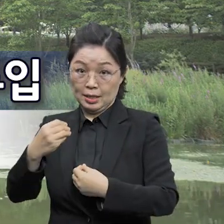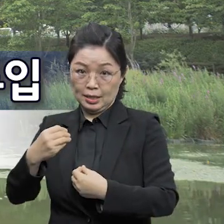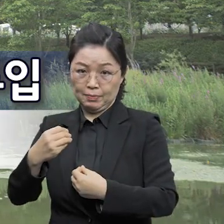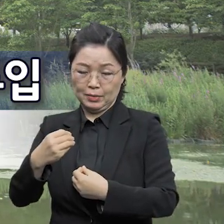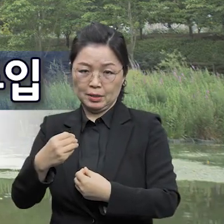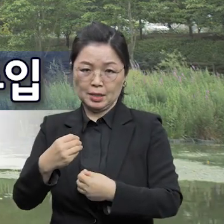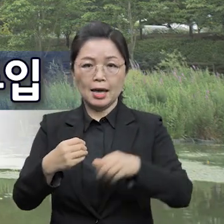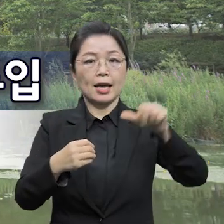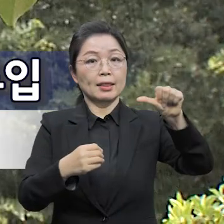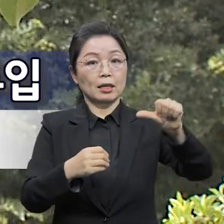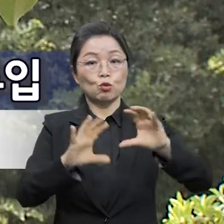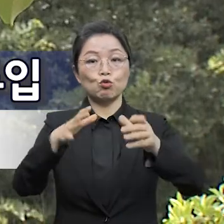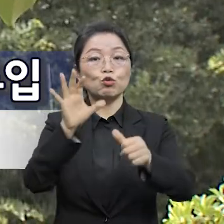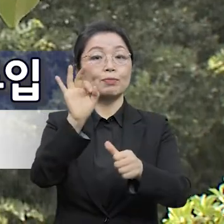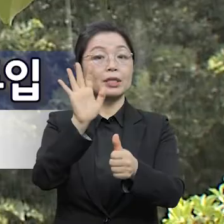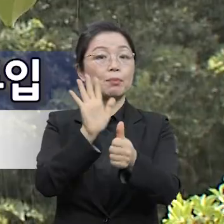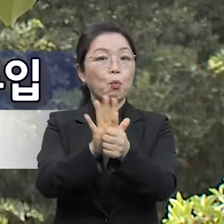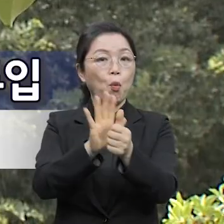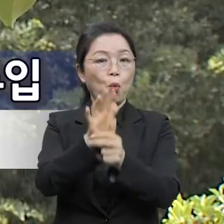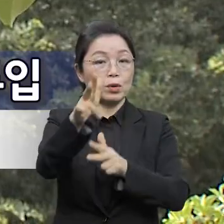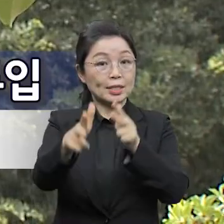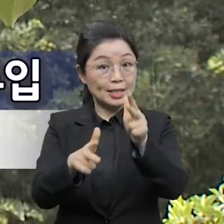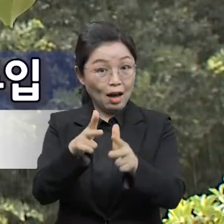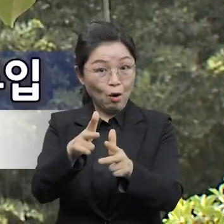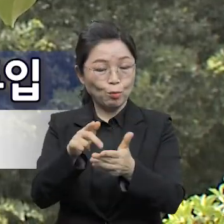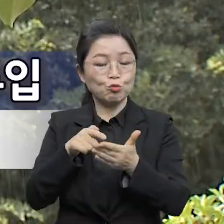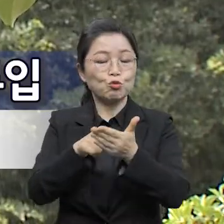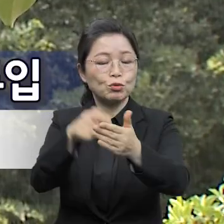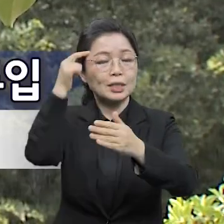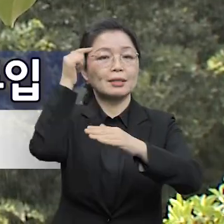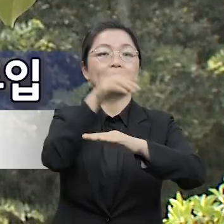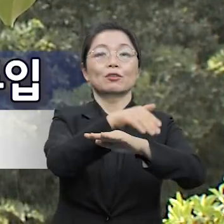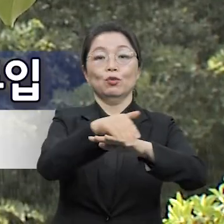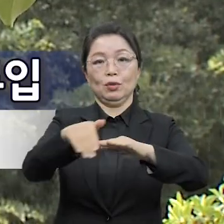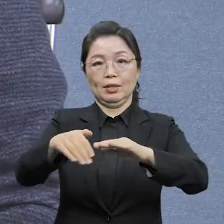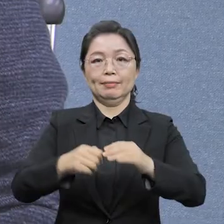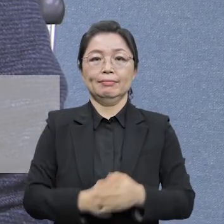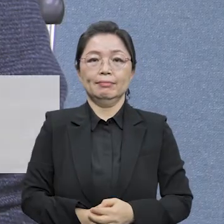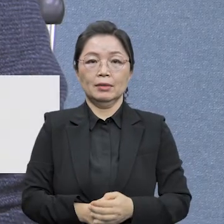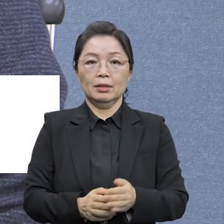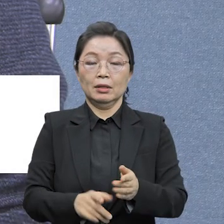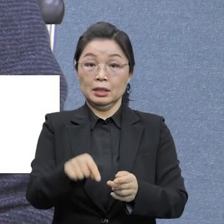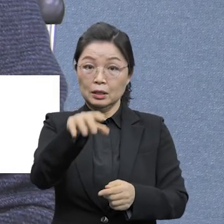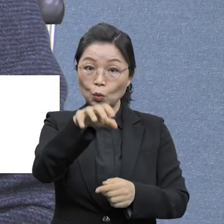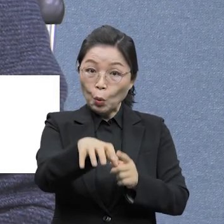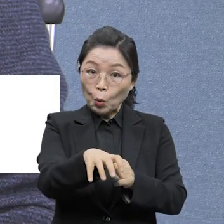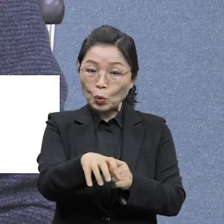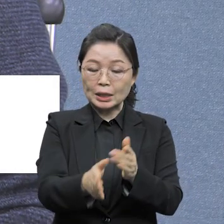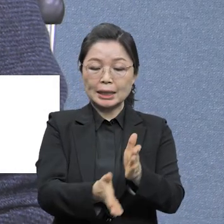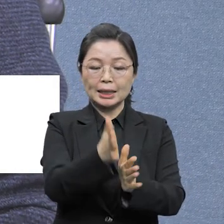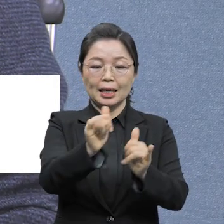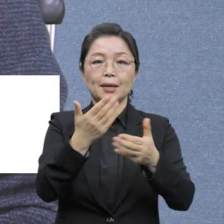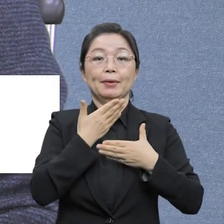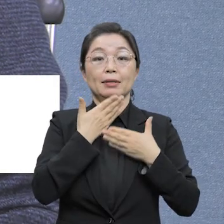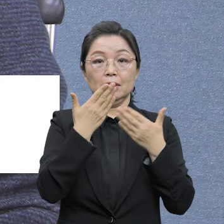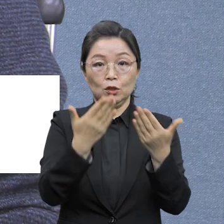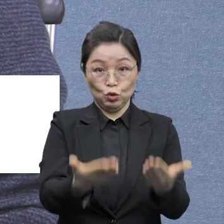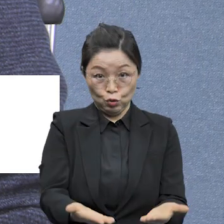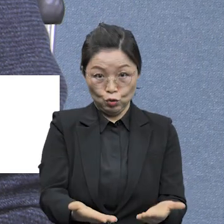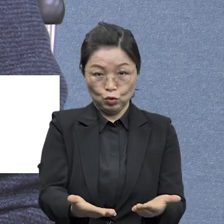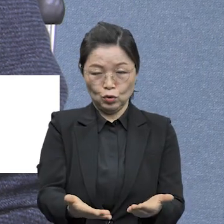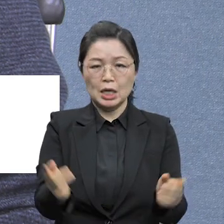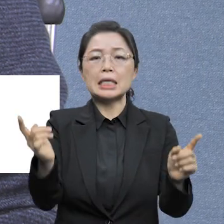그린 숲 조성 등 5개의 국비 보조 사업을 추진할 계획입니다 도시 수분 시민들에게 회식 및 키우